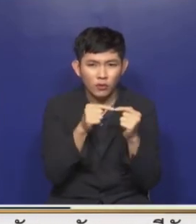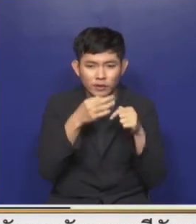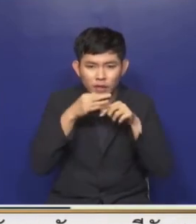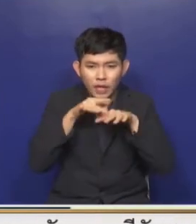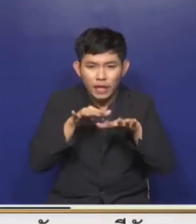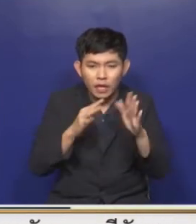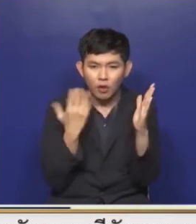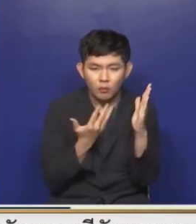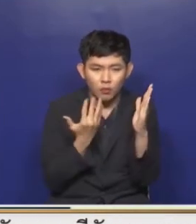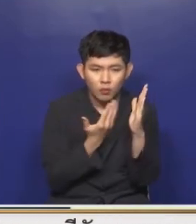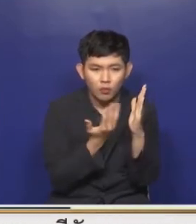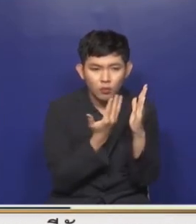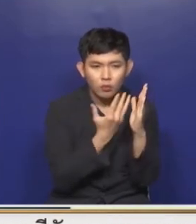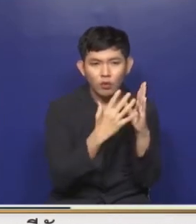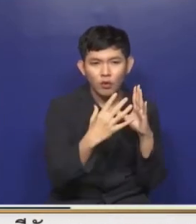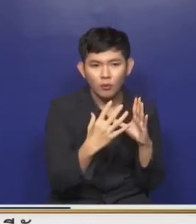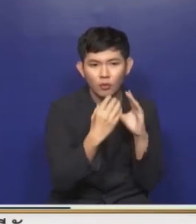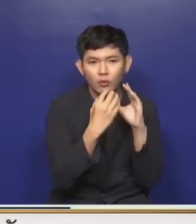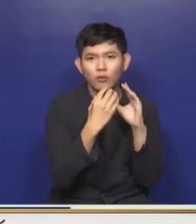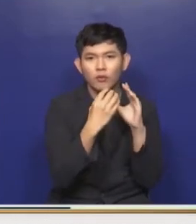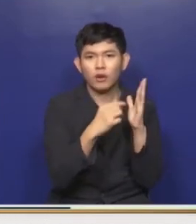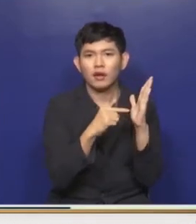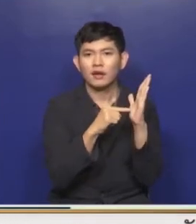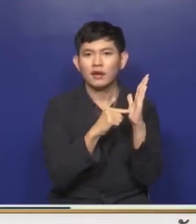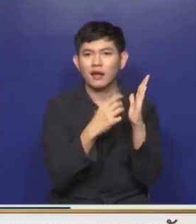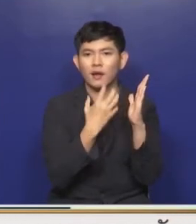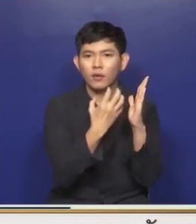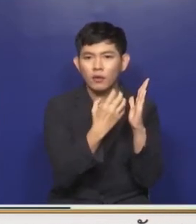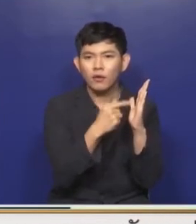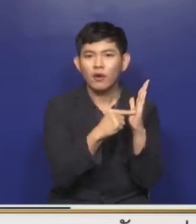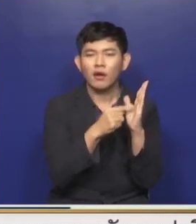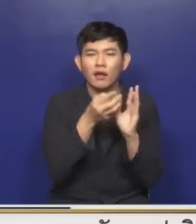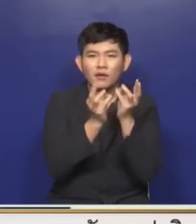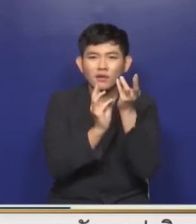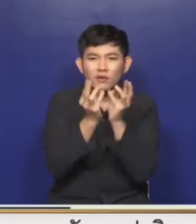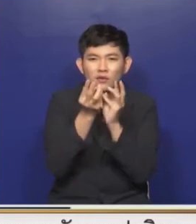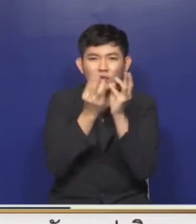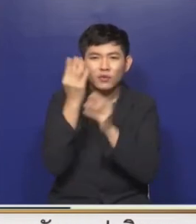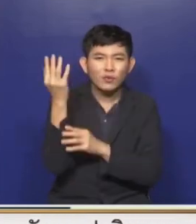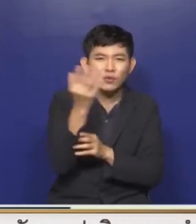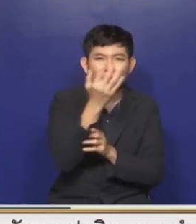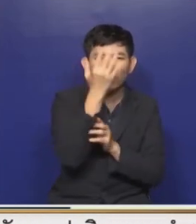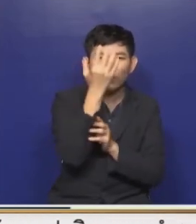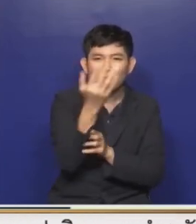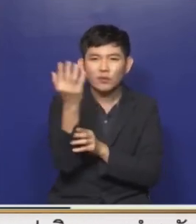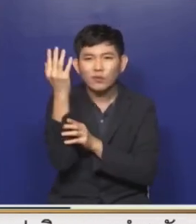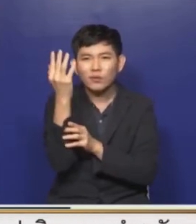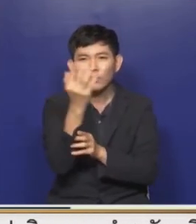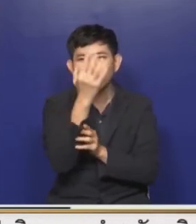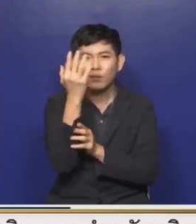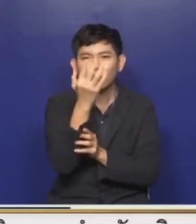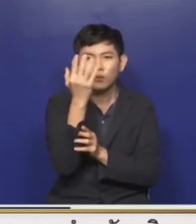นทำใหลมจทางเหนือที่พัดลงมานั้นไม่สามารถทจะไปต่อได้ทำให้ฝุนระองที่มีการุเฟ้าไ้จากแถบปริม helaเจ hab